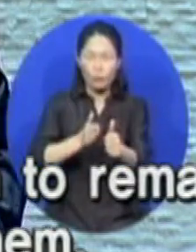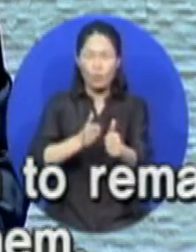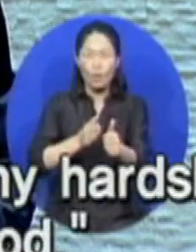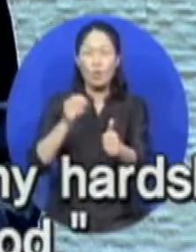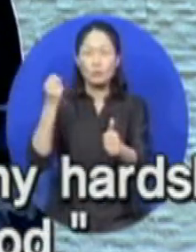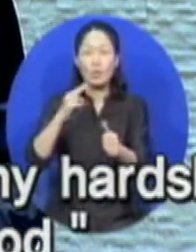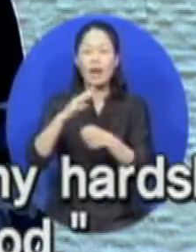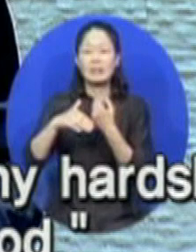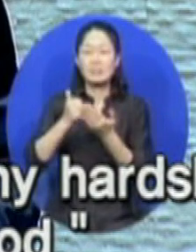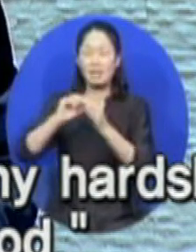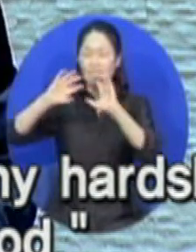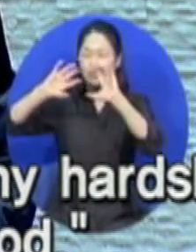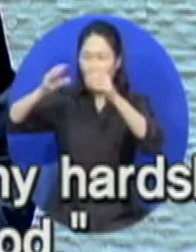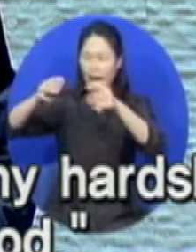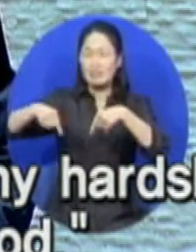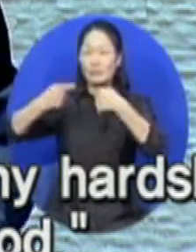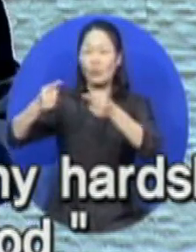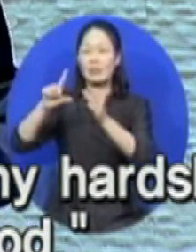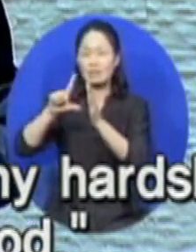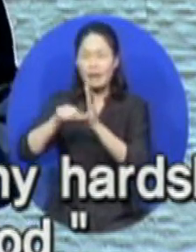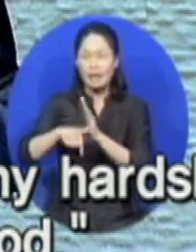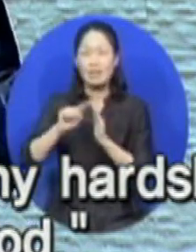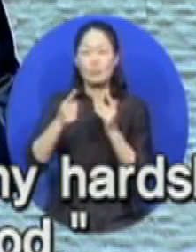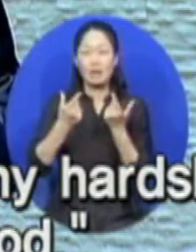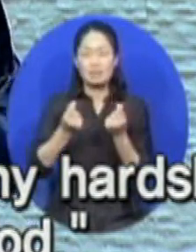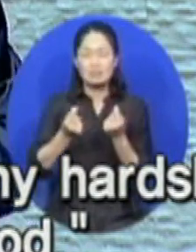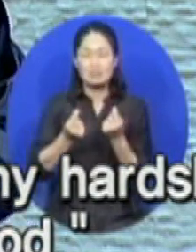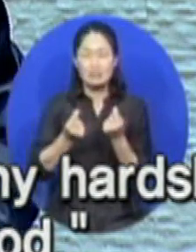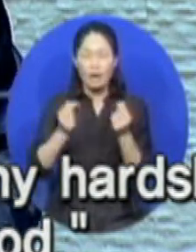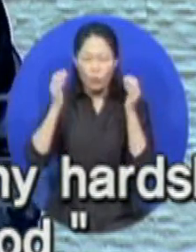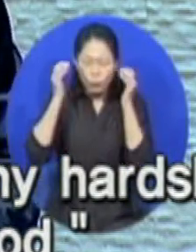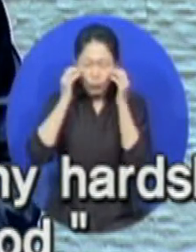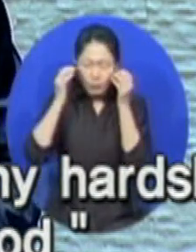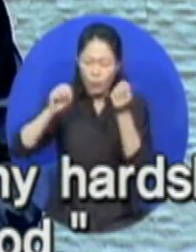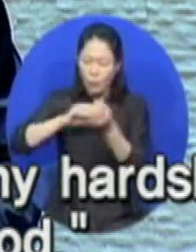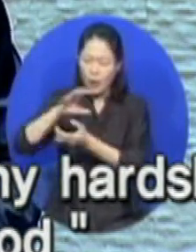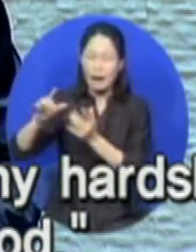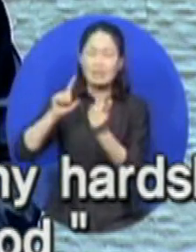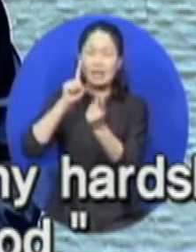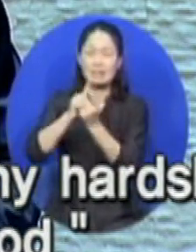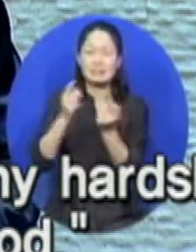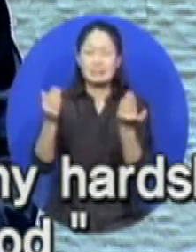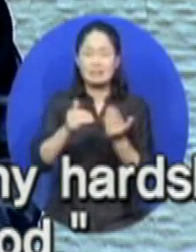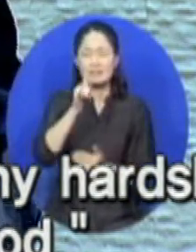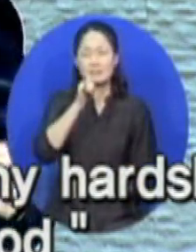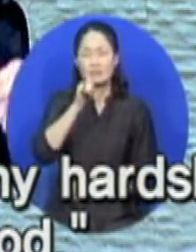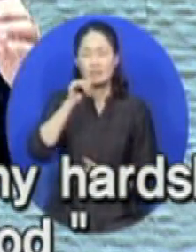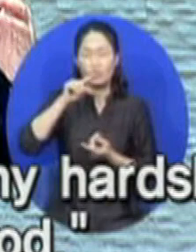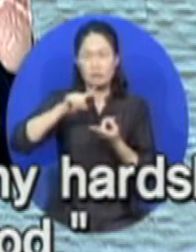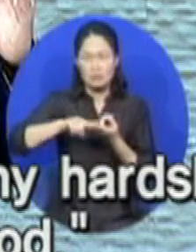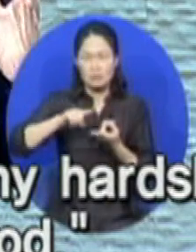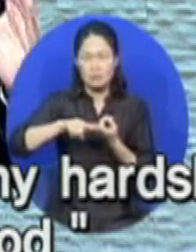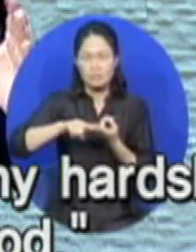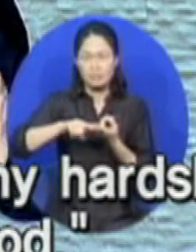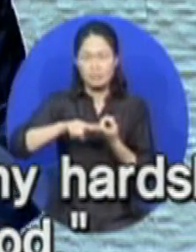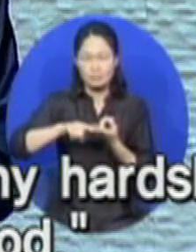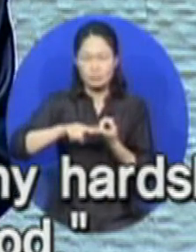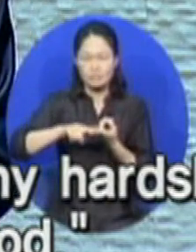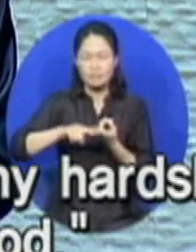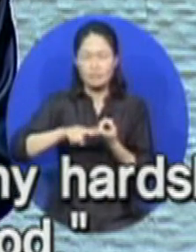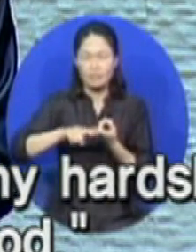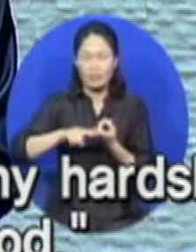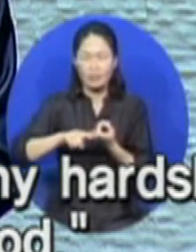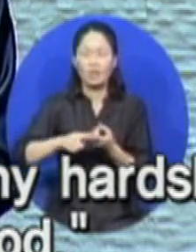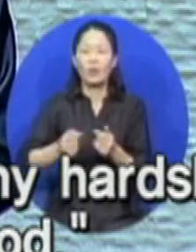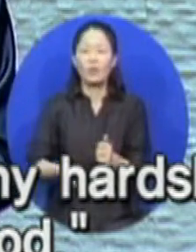그리고 하나님의 나라 들어갈 때 이 직제에 고난 환란 당하는 일이 있을 것이다 그 말로 그들을 격려했다